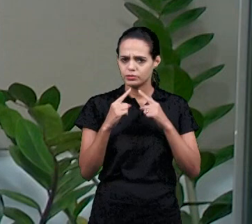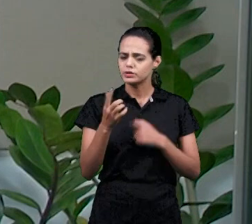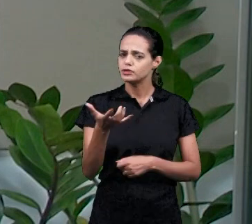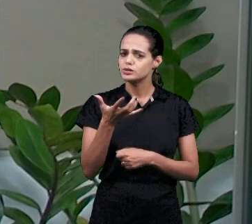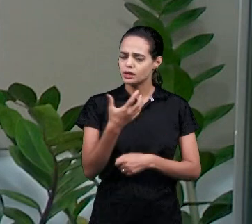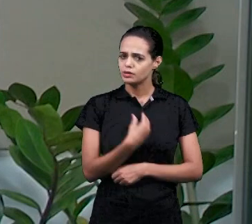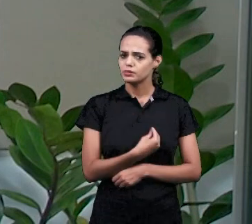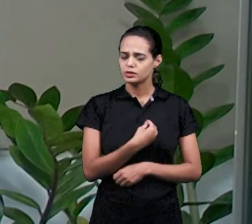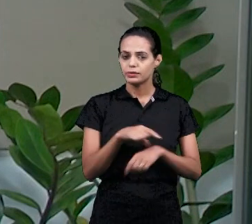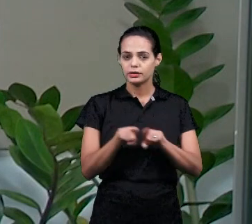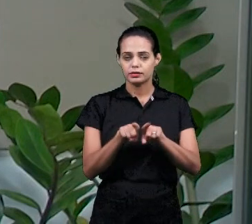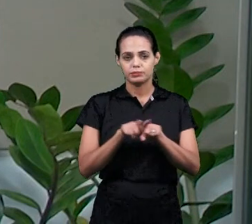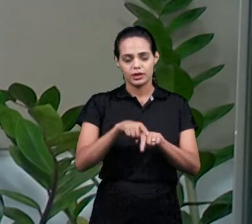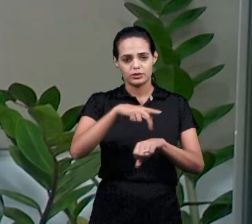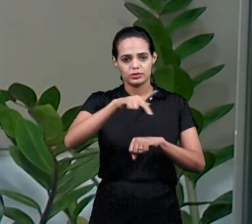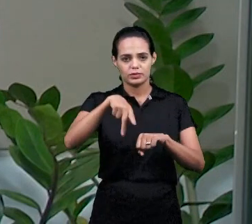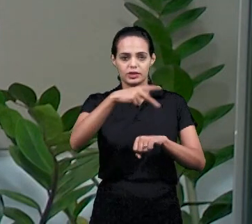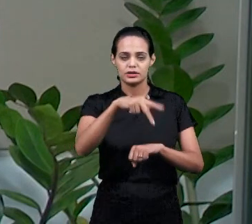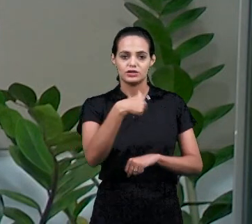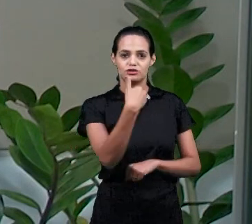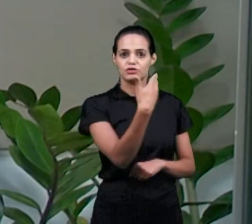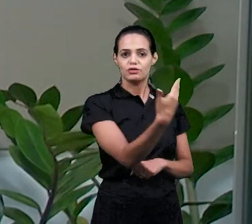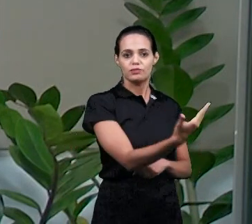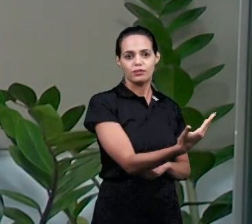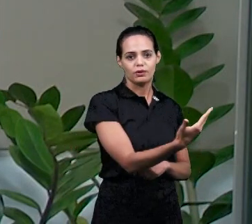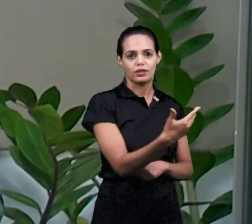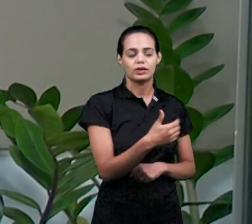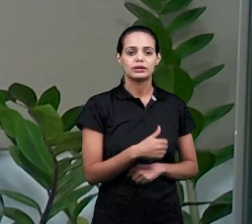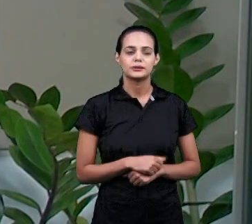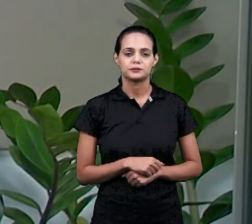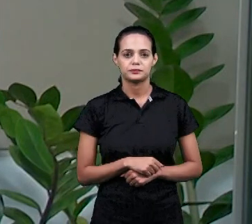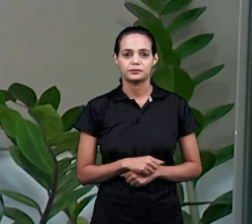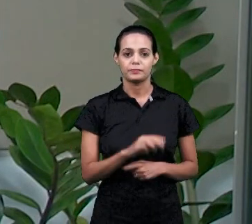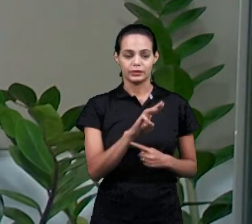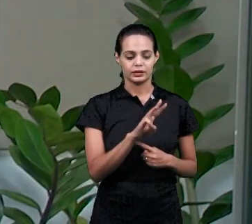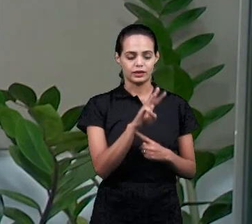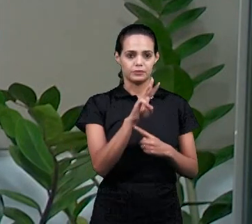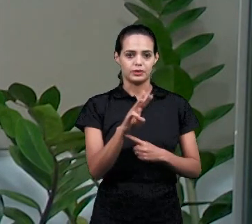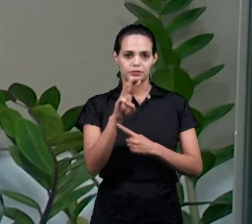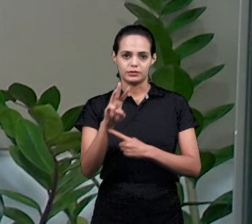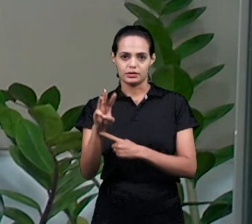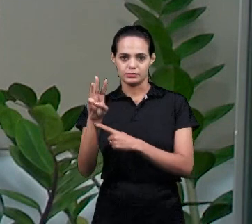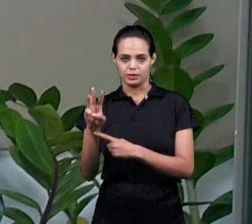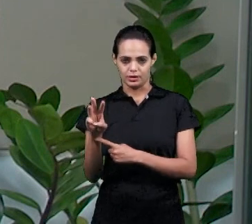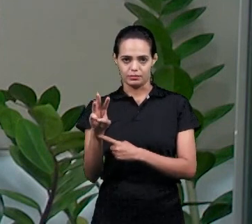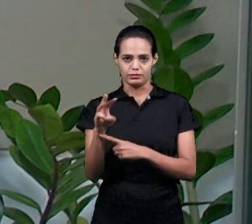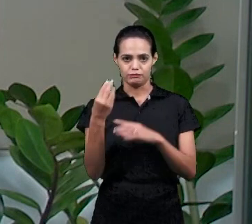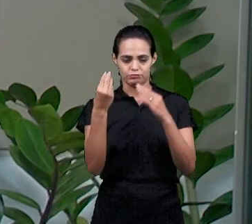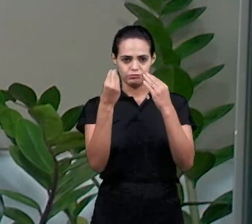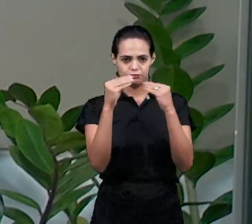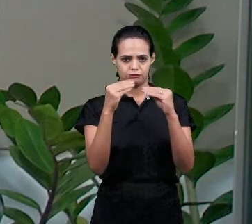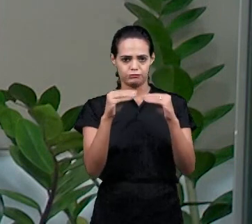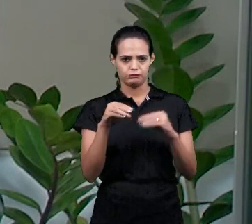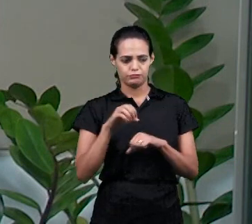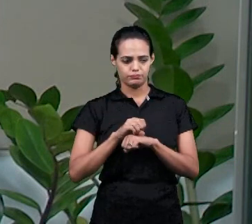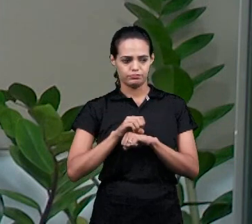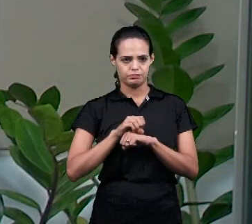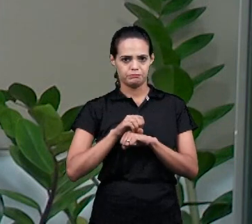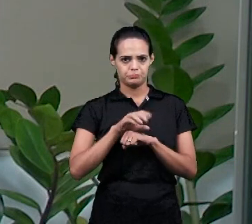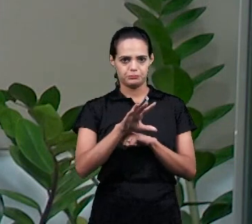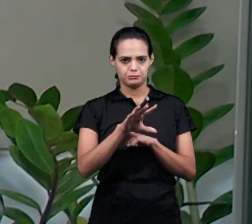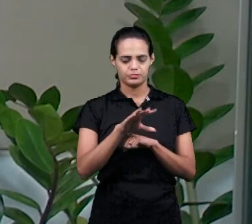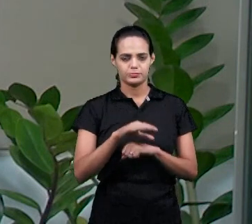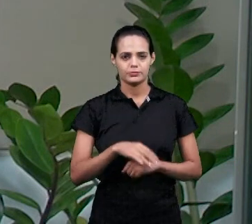l'étranger demandent de manière insistante afin que les liens soient envoyés, qui pas